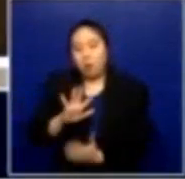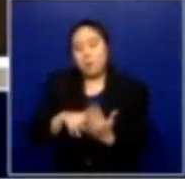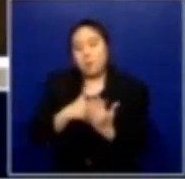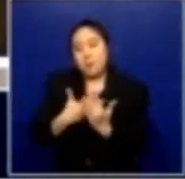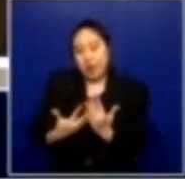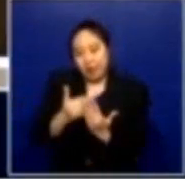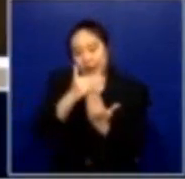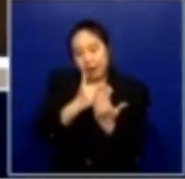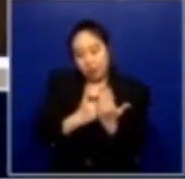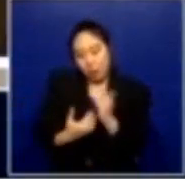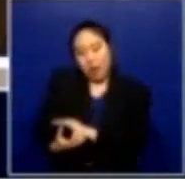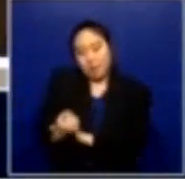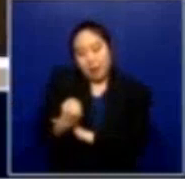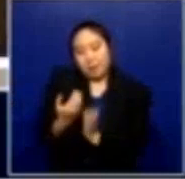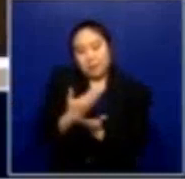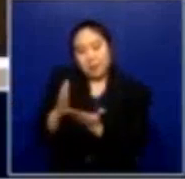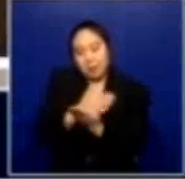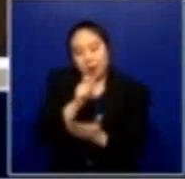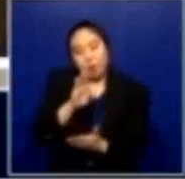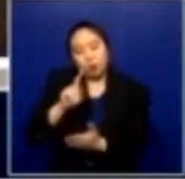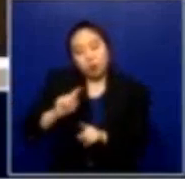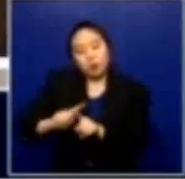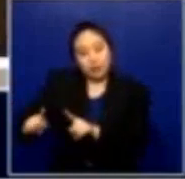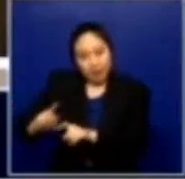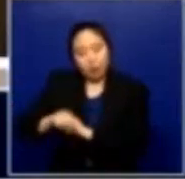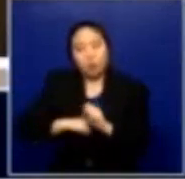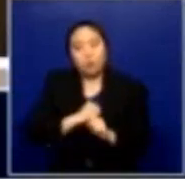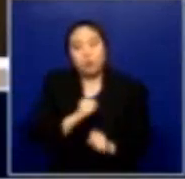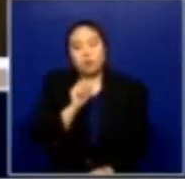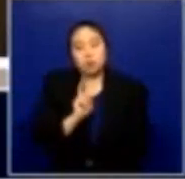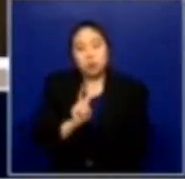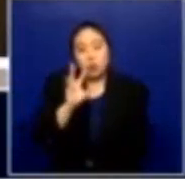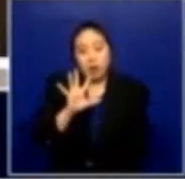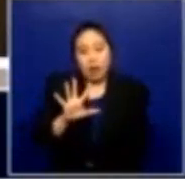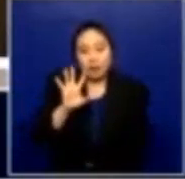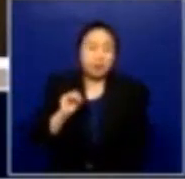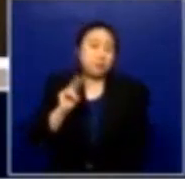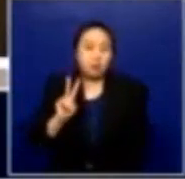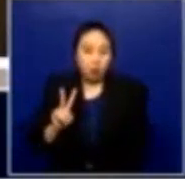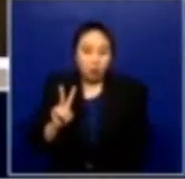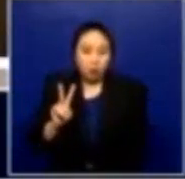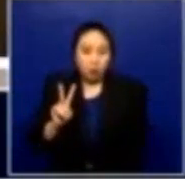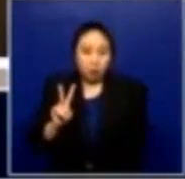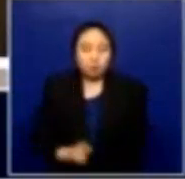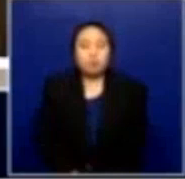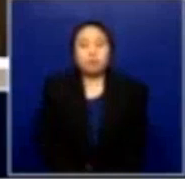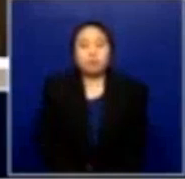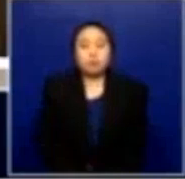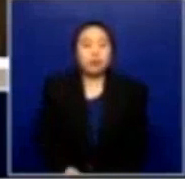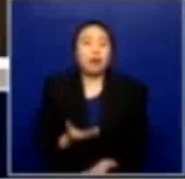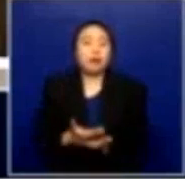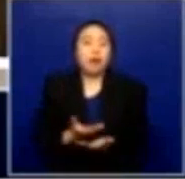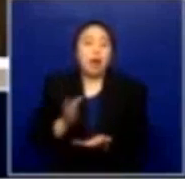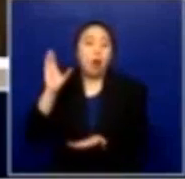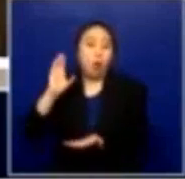นและขั้นตอนการกระจายอำนาจสู่องค์กรปกครองส่วนท้องถิ่นปี2542ท่านประธานครับงบประมา